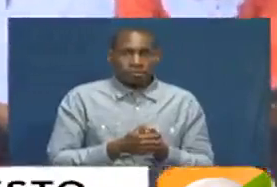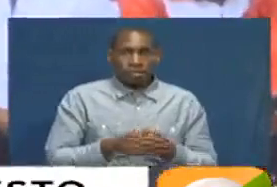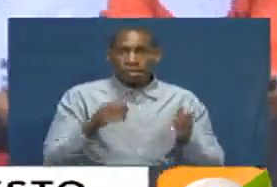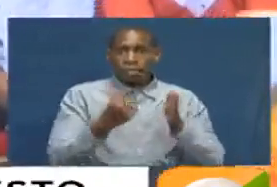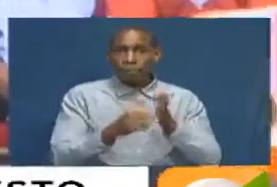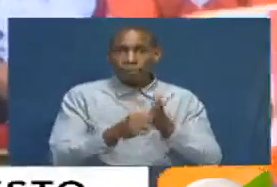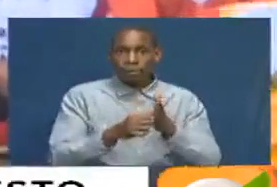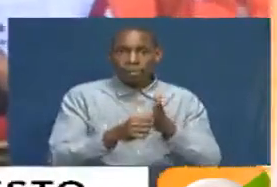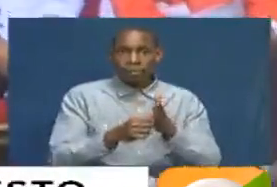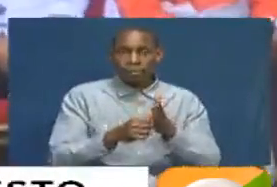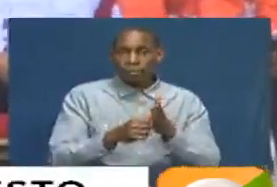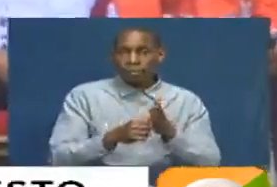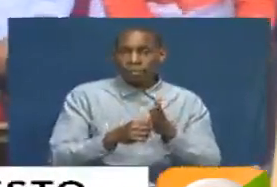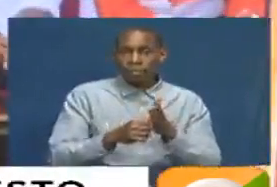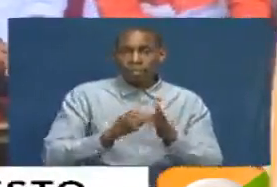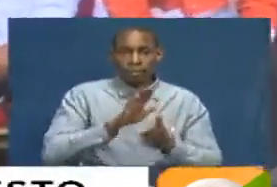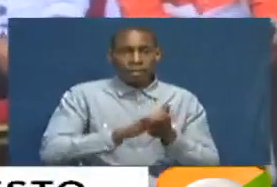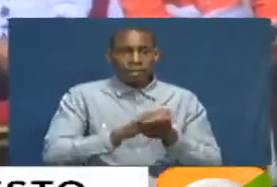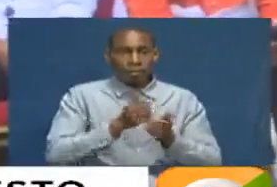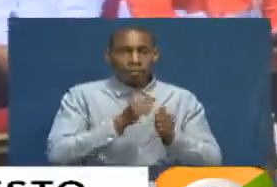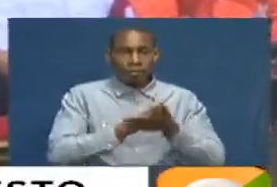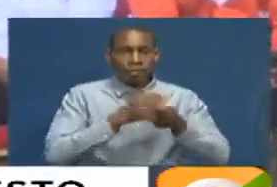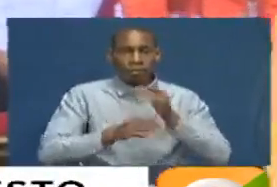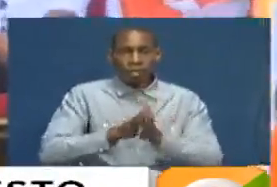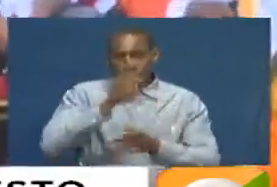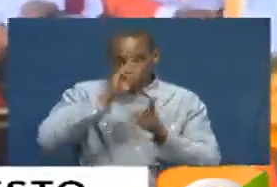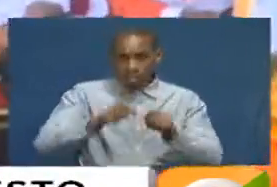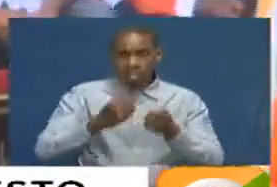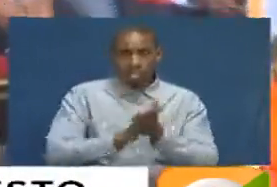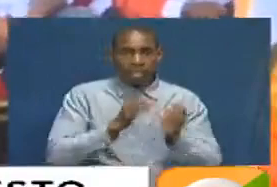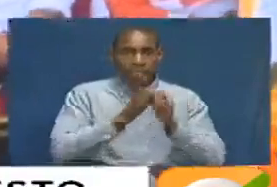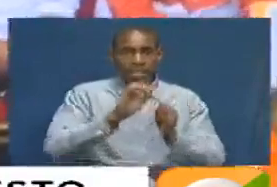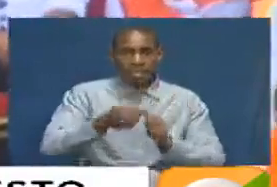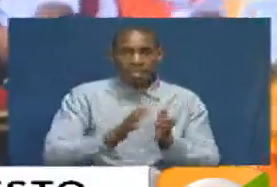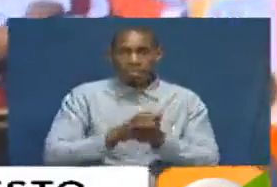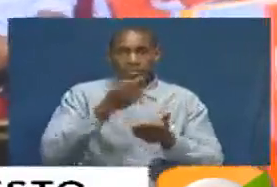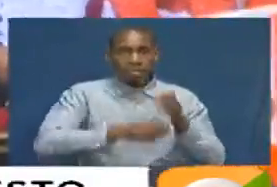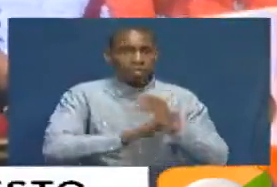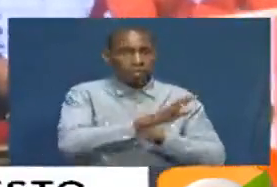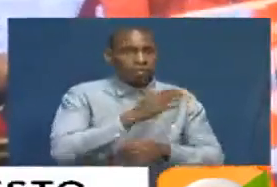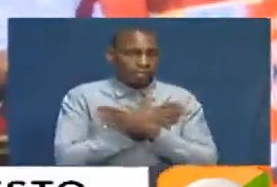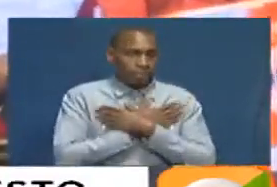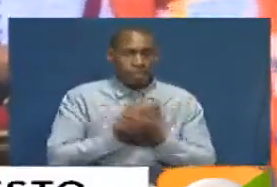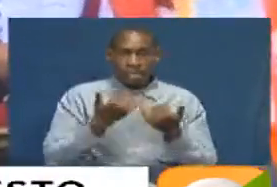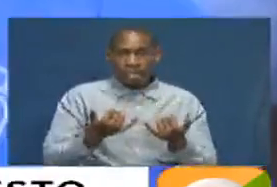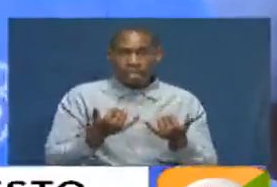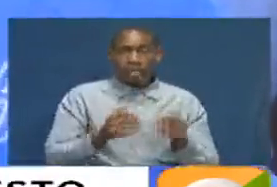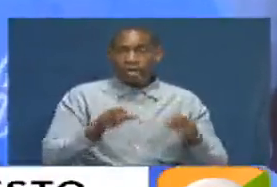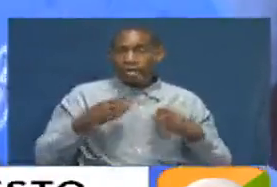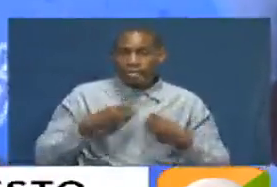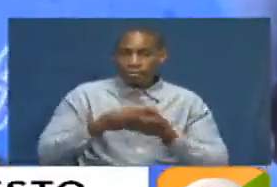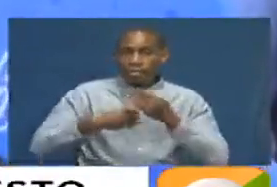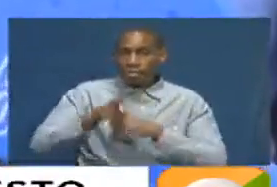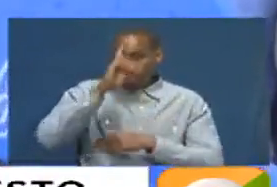Shida ya mtiambai ni kukataa kununua police boots for 13,000 ilikuwa inauzwa na marafiki zako. Sasa akakubali